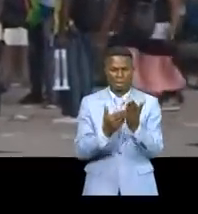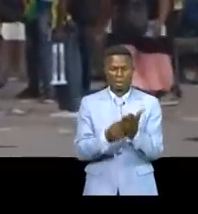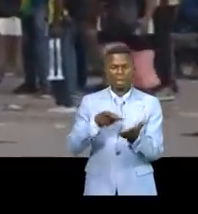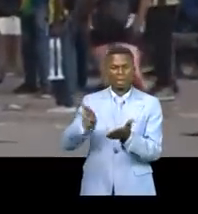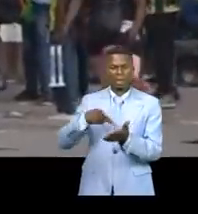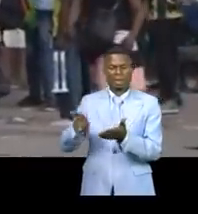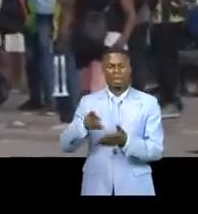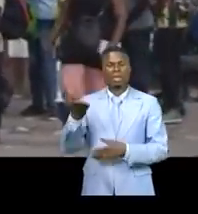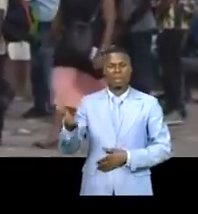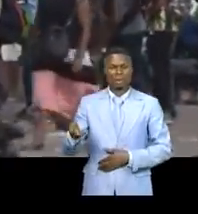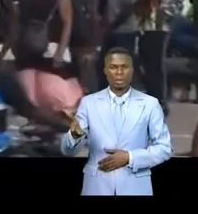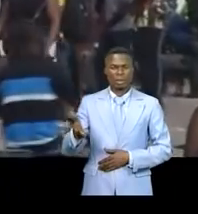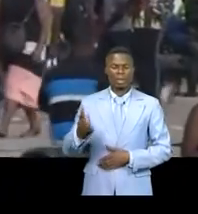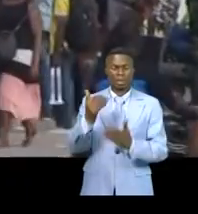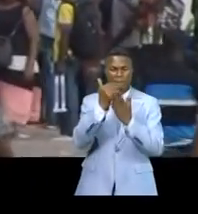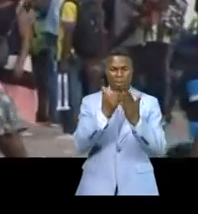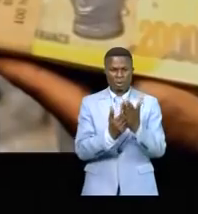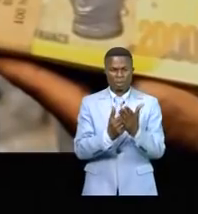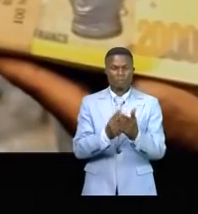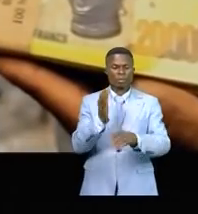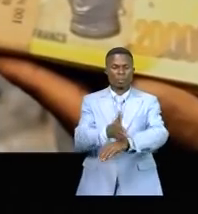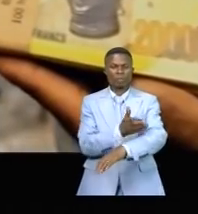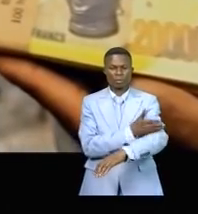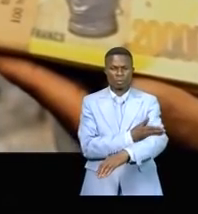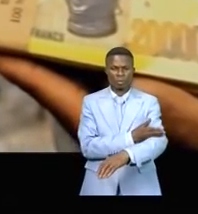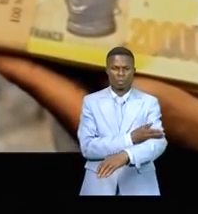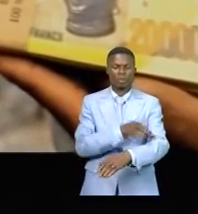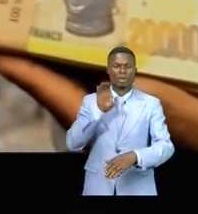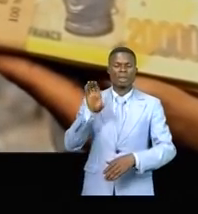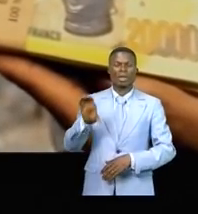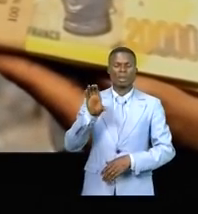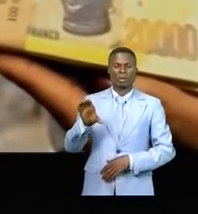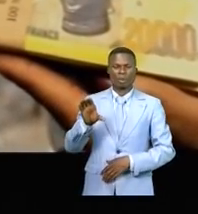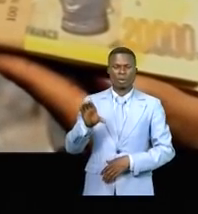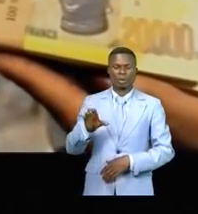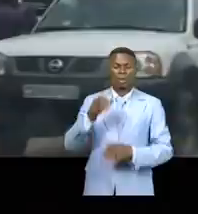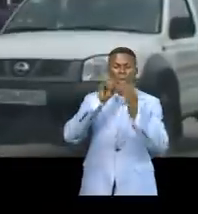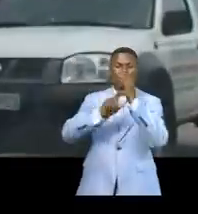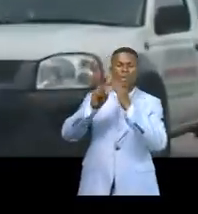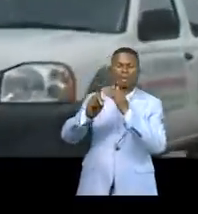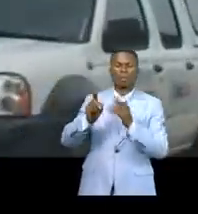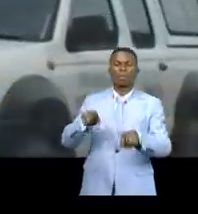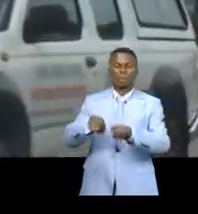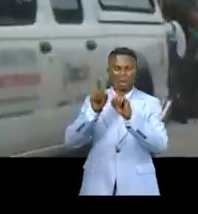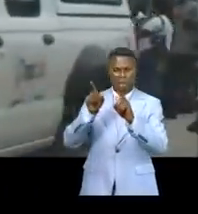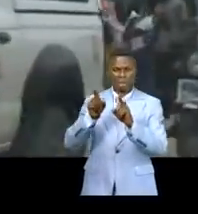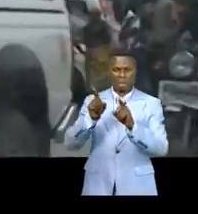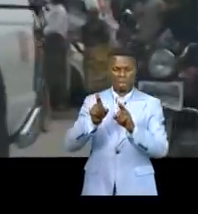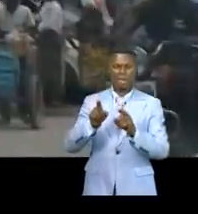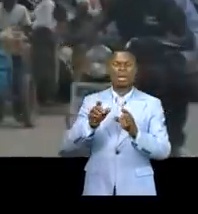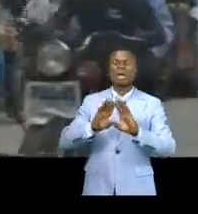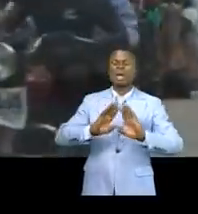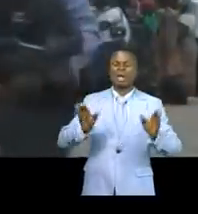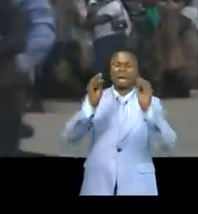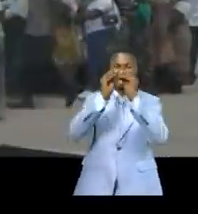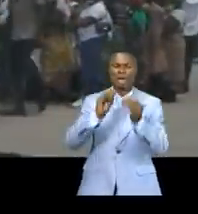paiement des salaires figure l'accroissement du taux des bancarisations, la promotion du crédit, la maîtrise des